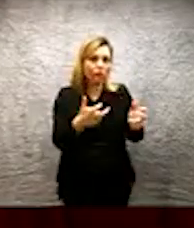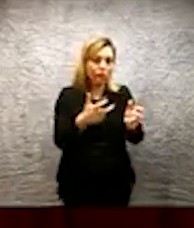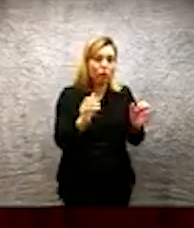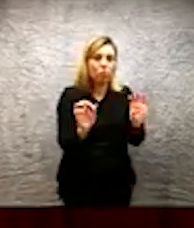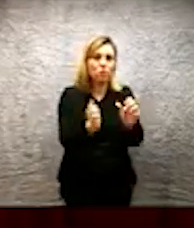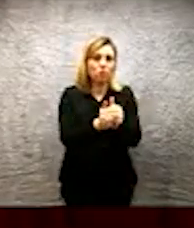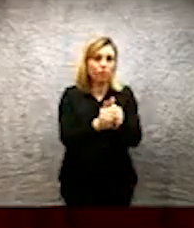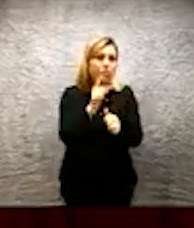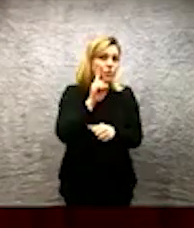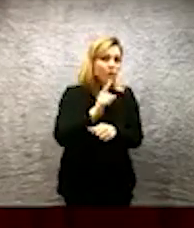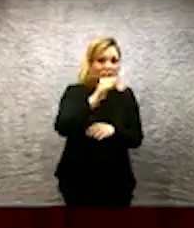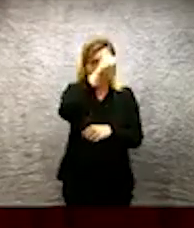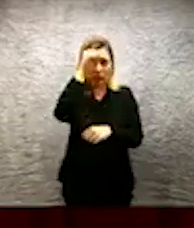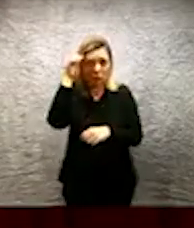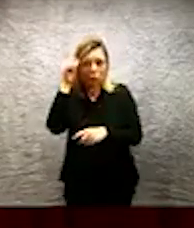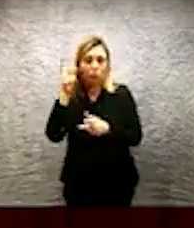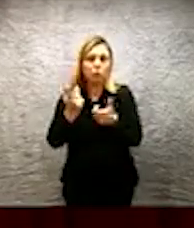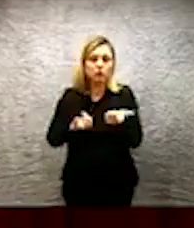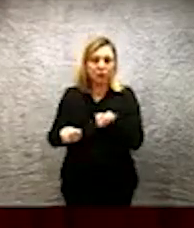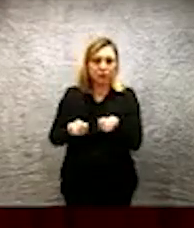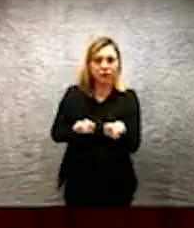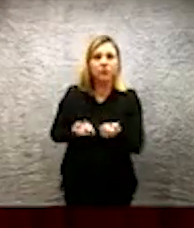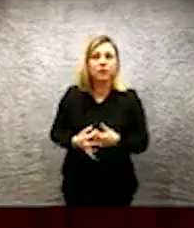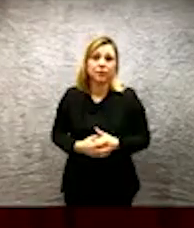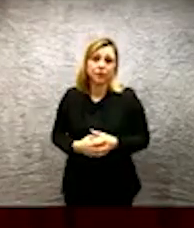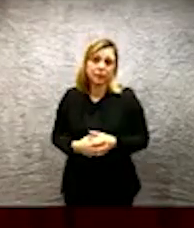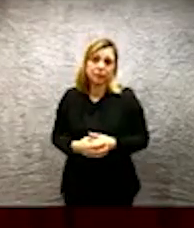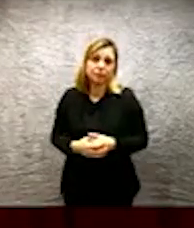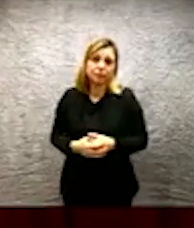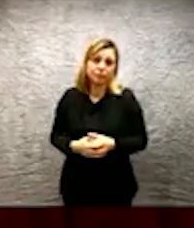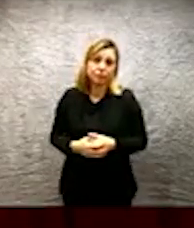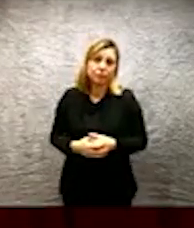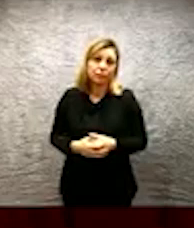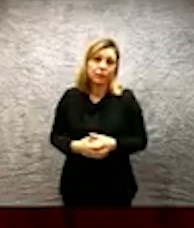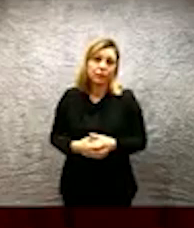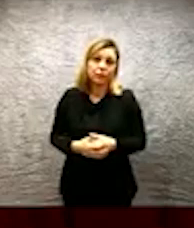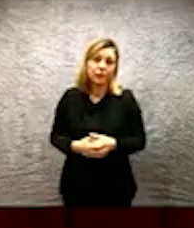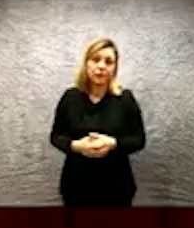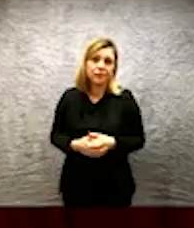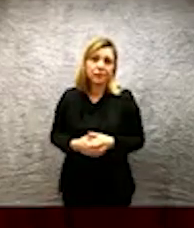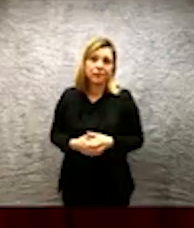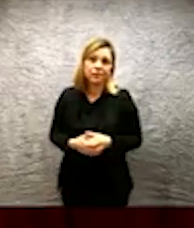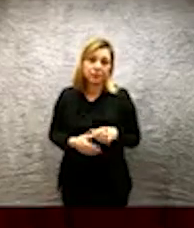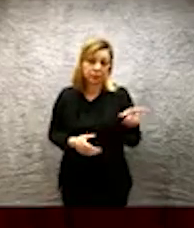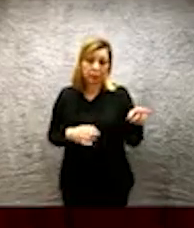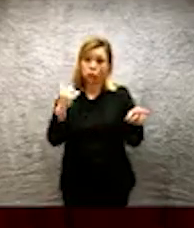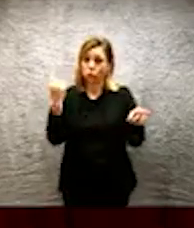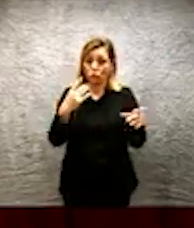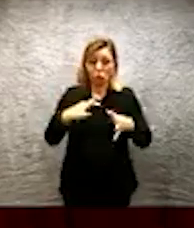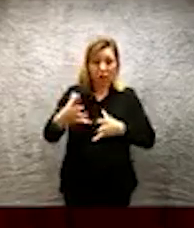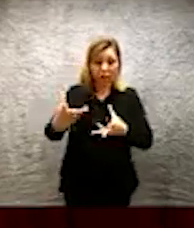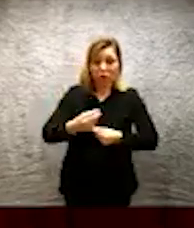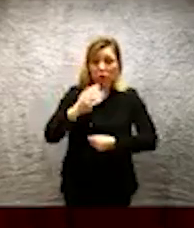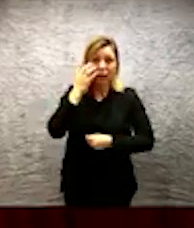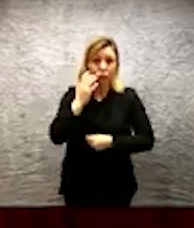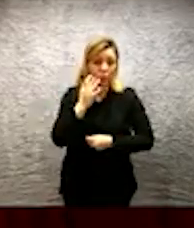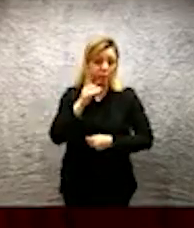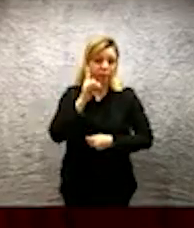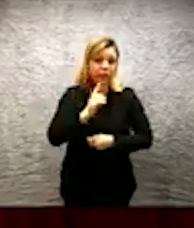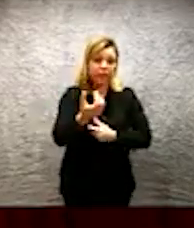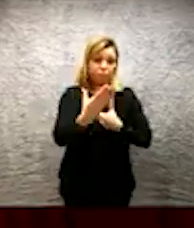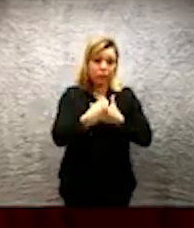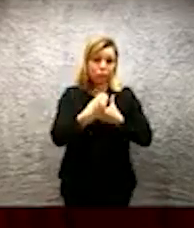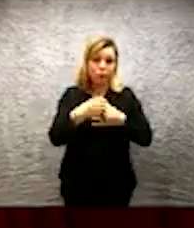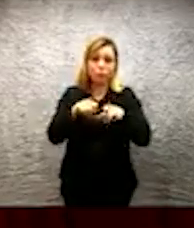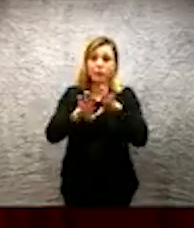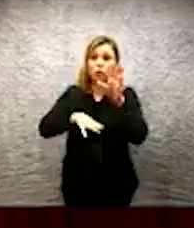fille-garçon sur l'encadrement, qui viendra justement à chaque accueil ado et aux sorties loisirs